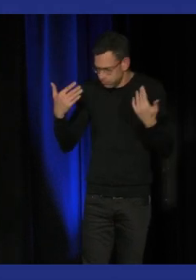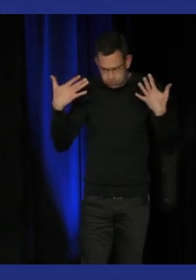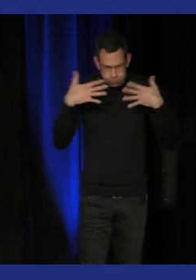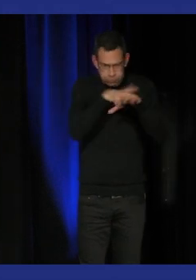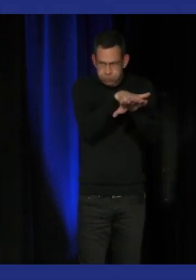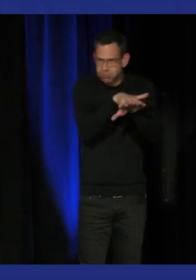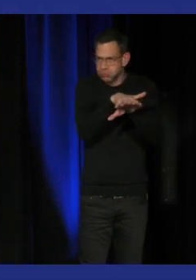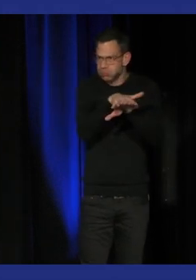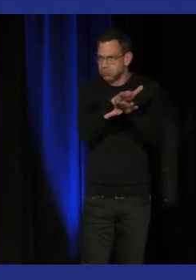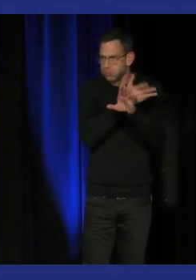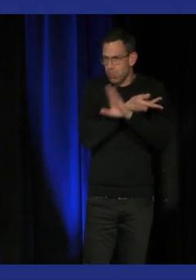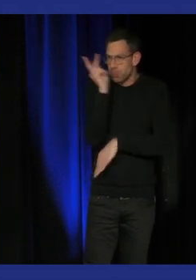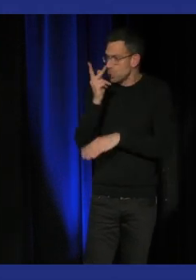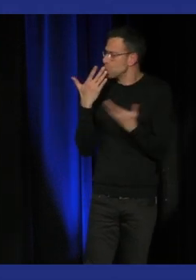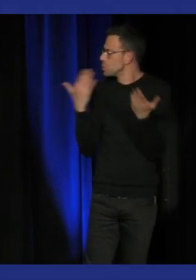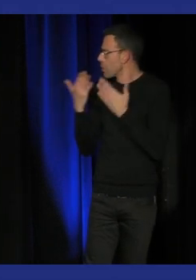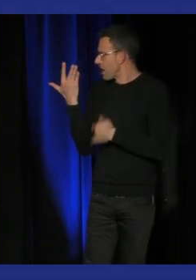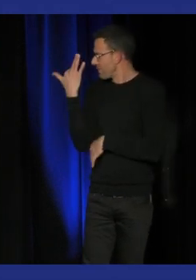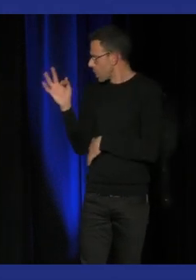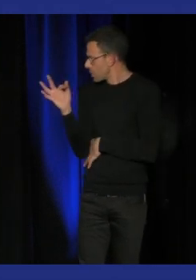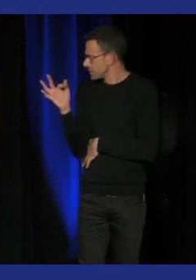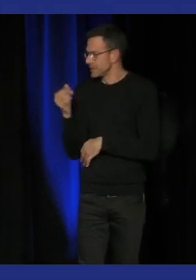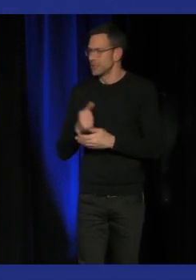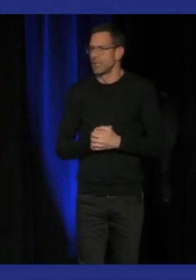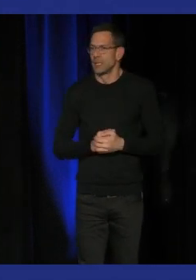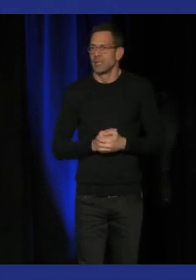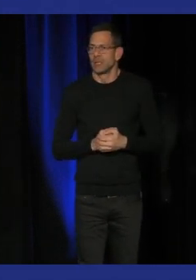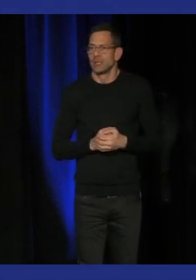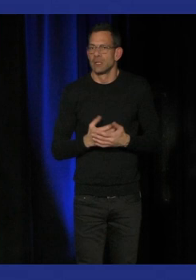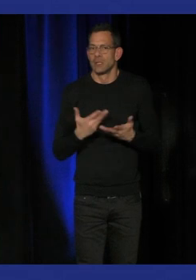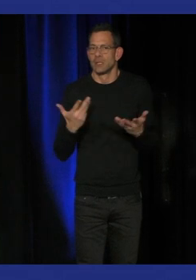plus inclusives que la société française. Et